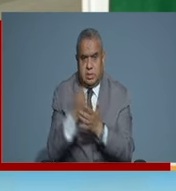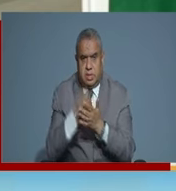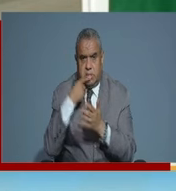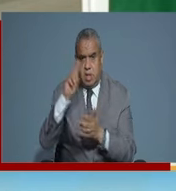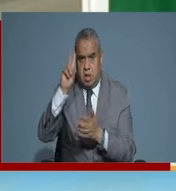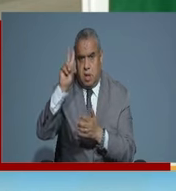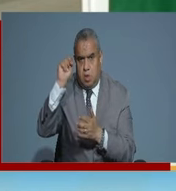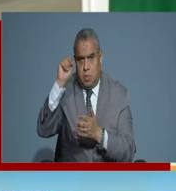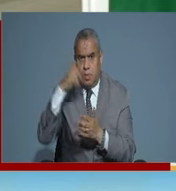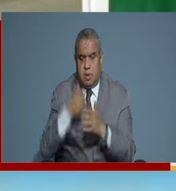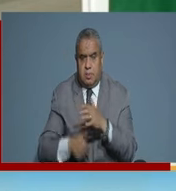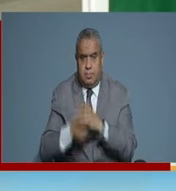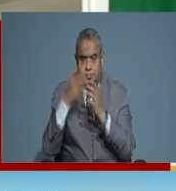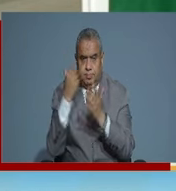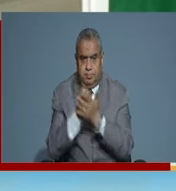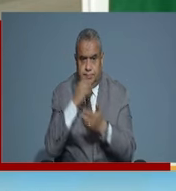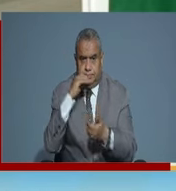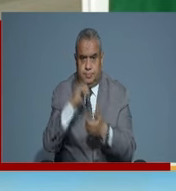المتحدة